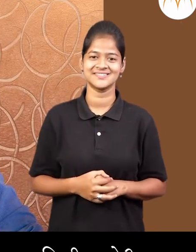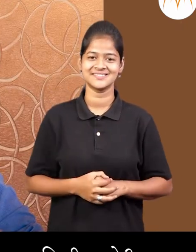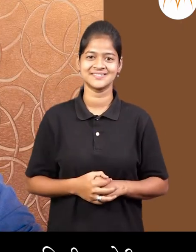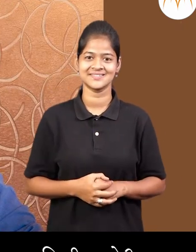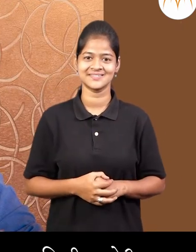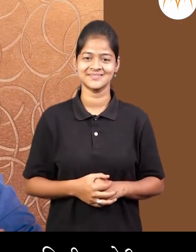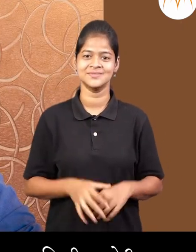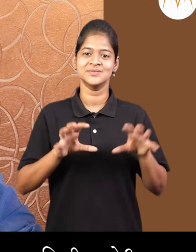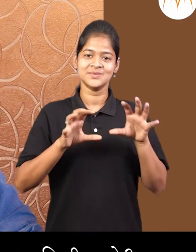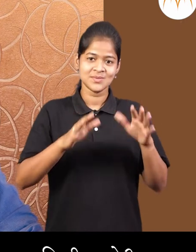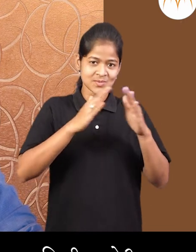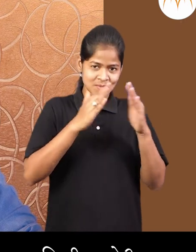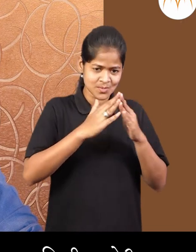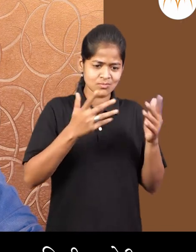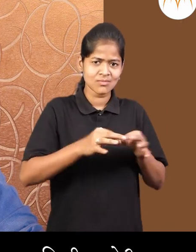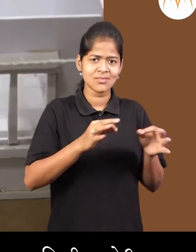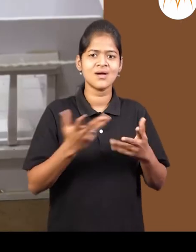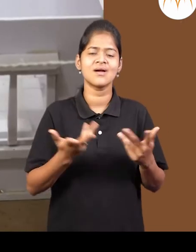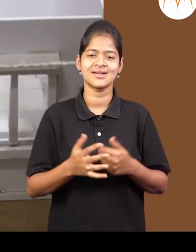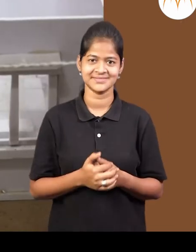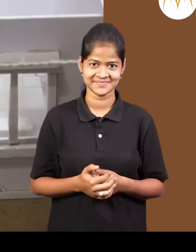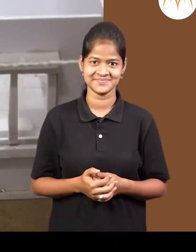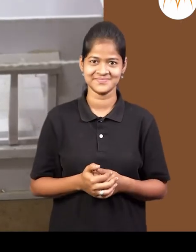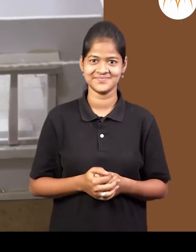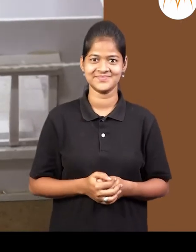मला सांग मोत्याच्या घराचं क्षेत्रफळ किती आहे?